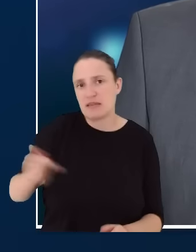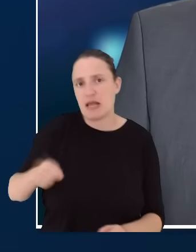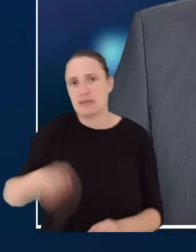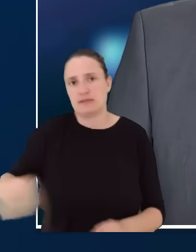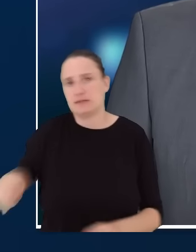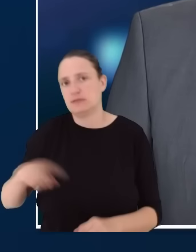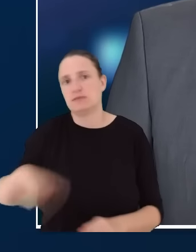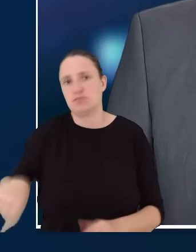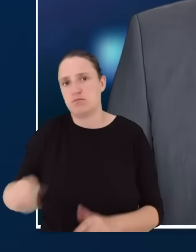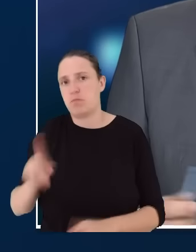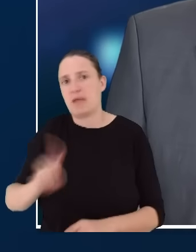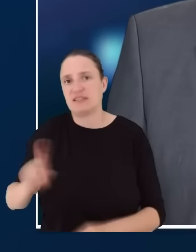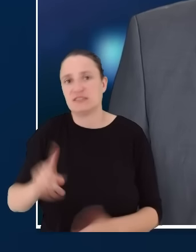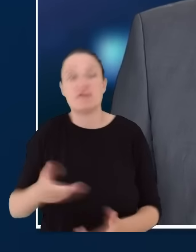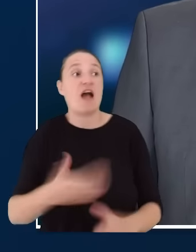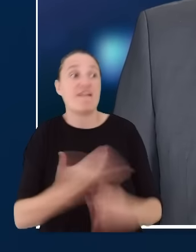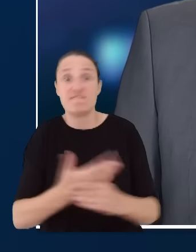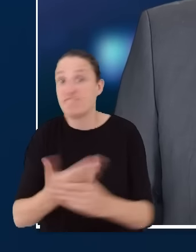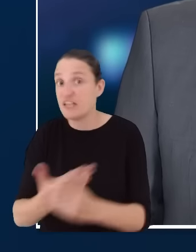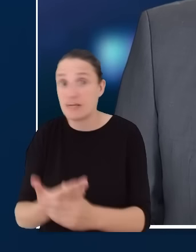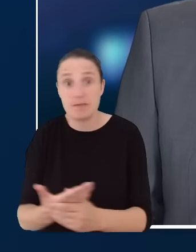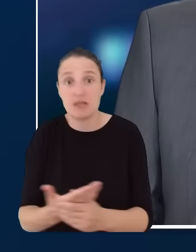interesów państwa, a firmy podobno nie miały